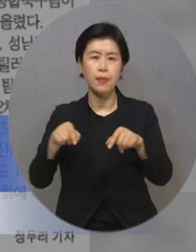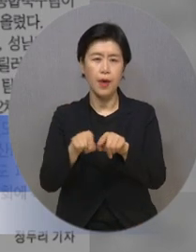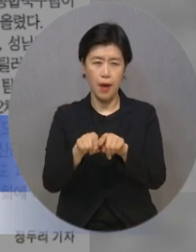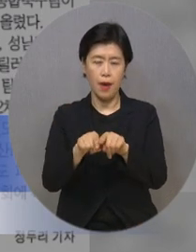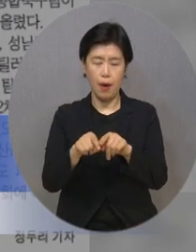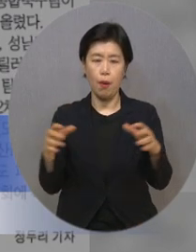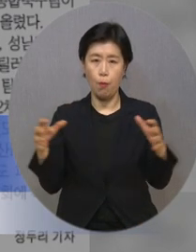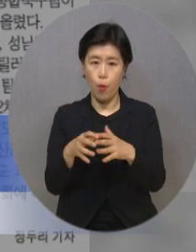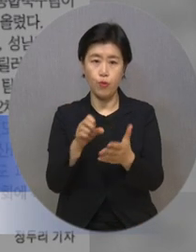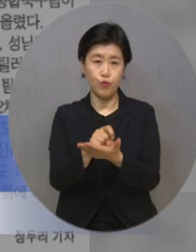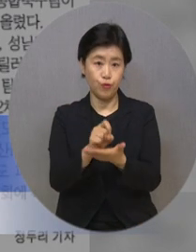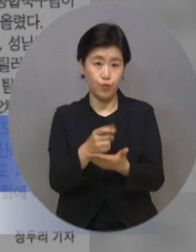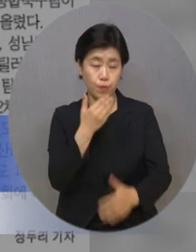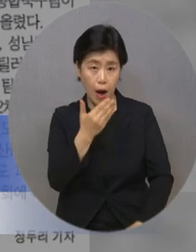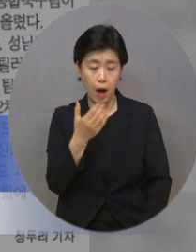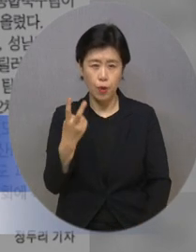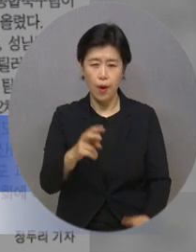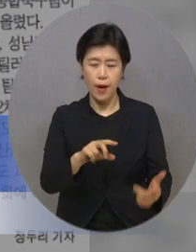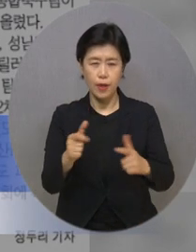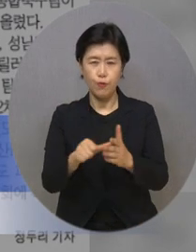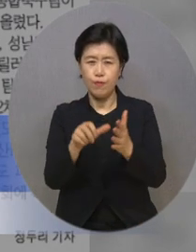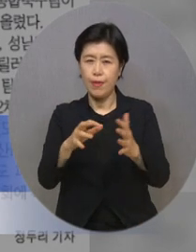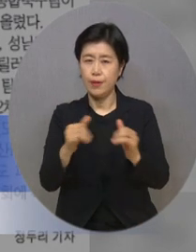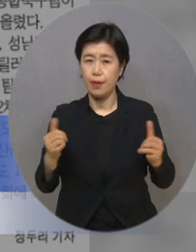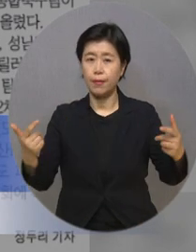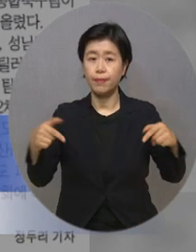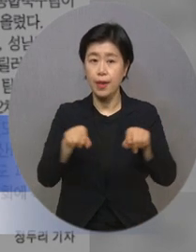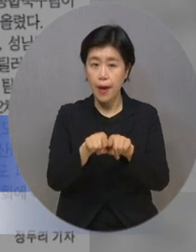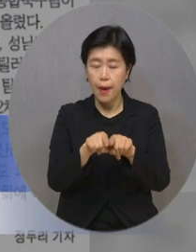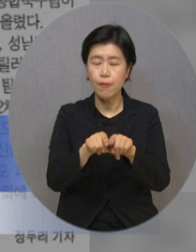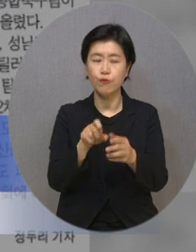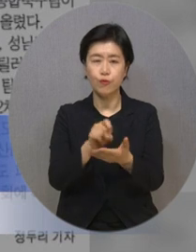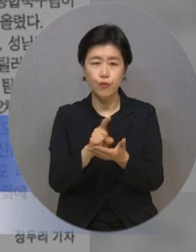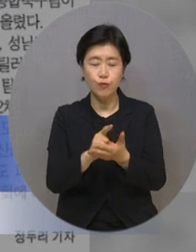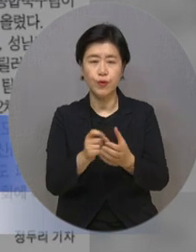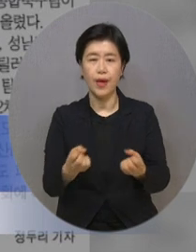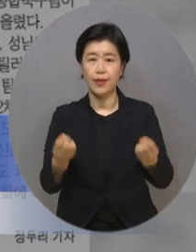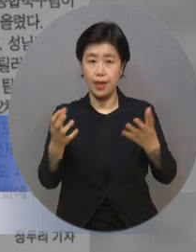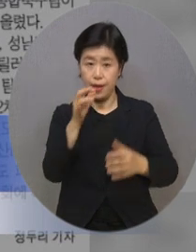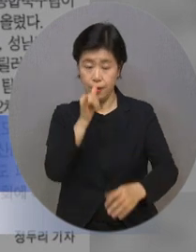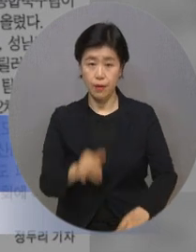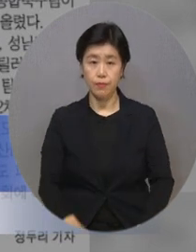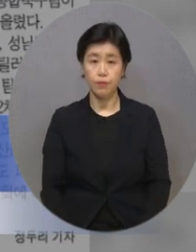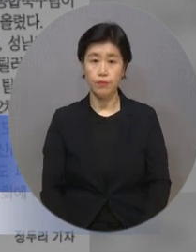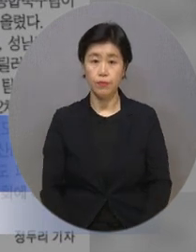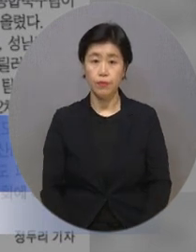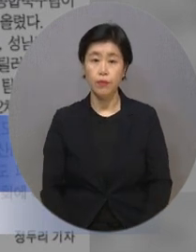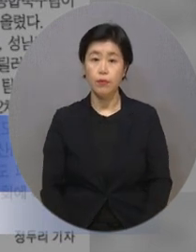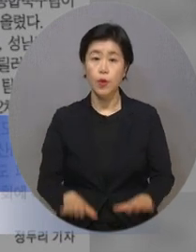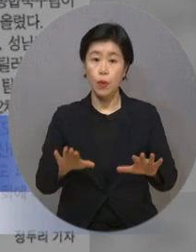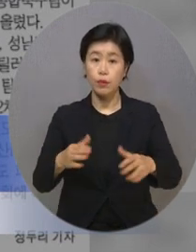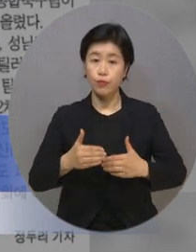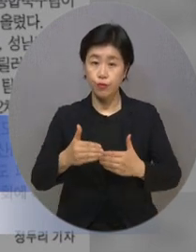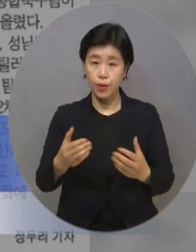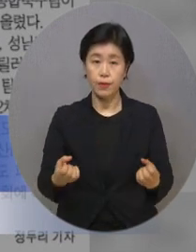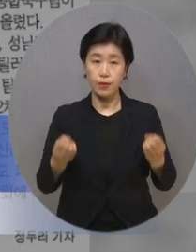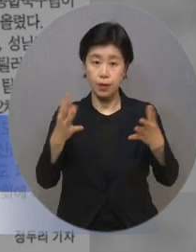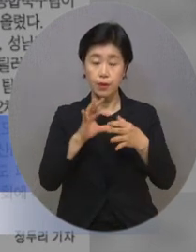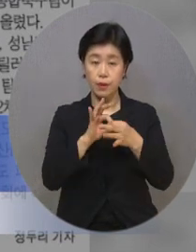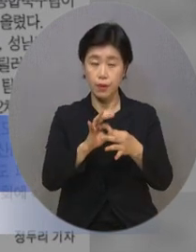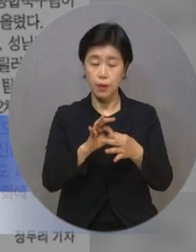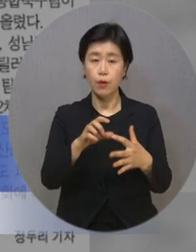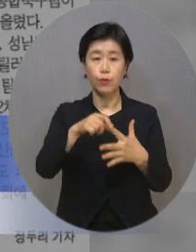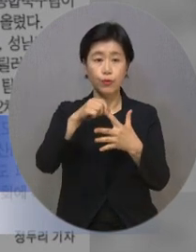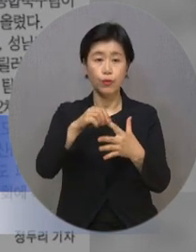올스타전 등 다양한 활동을 펼칠 예정이라고 합니다 이와 관련해 오늘 기사에서는 발대식과 관련한 스페셜